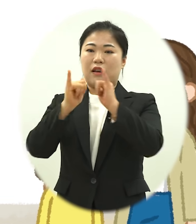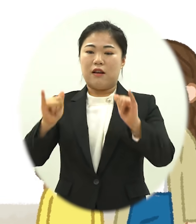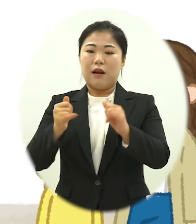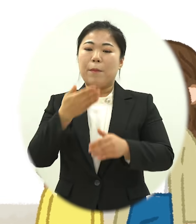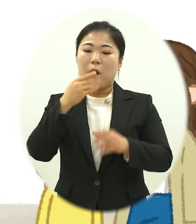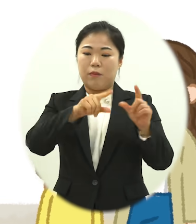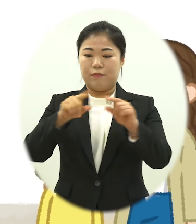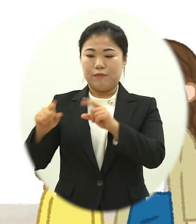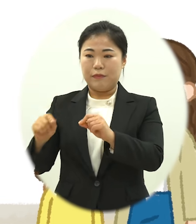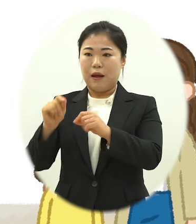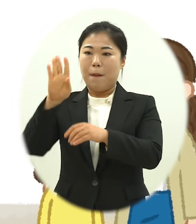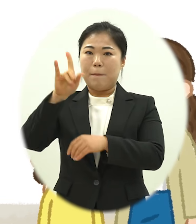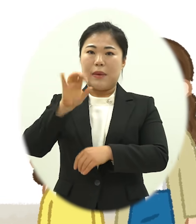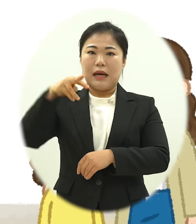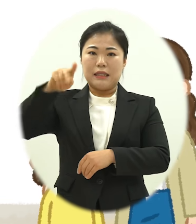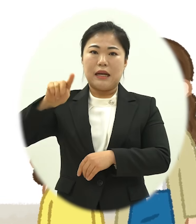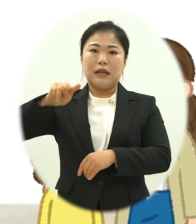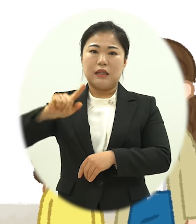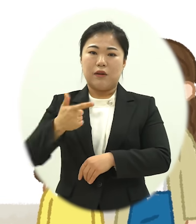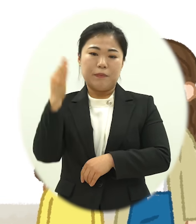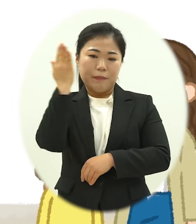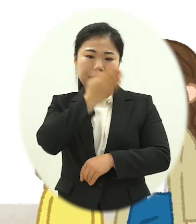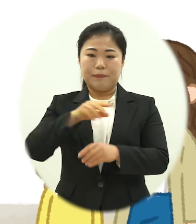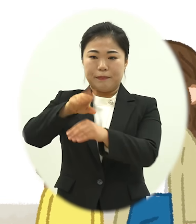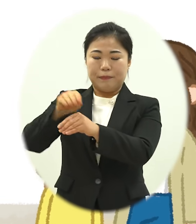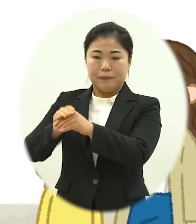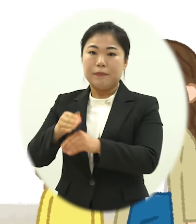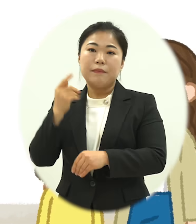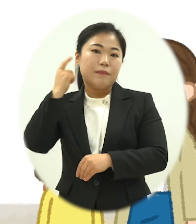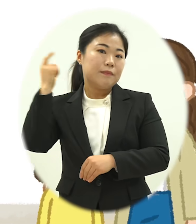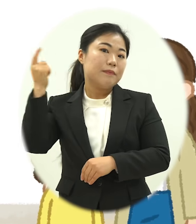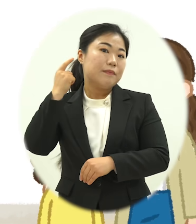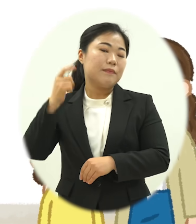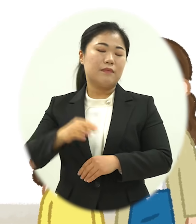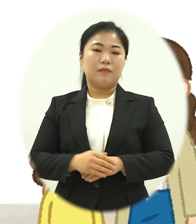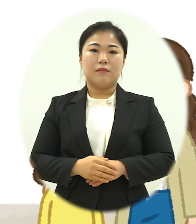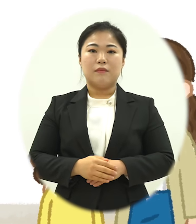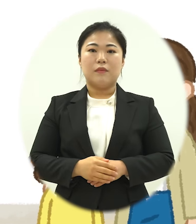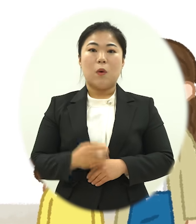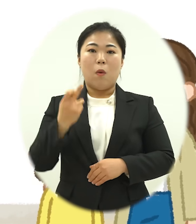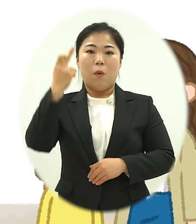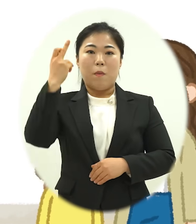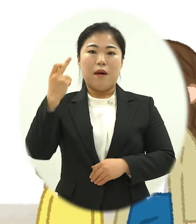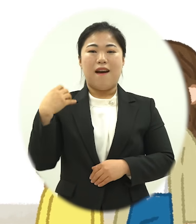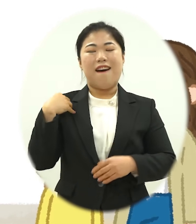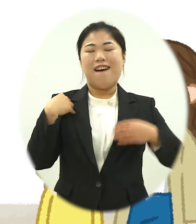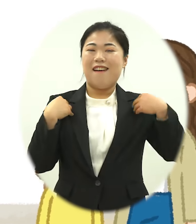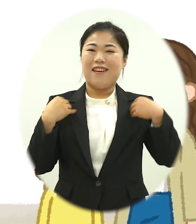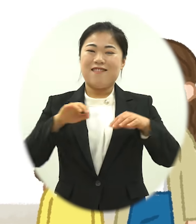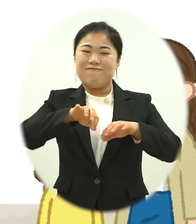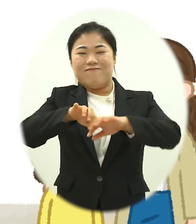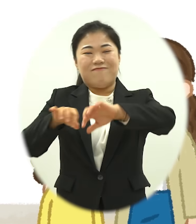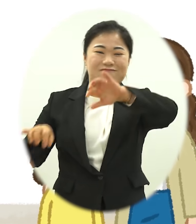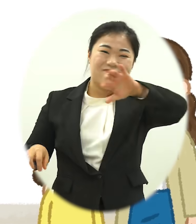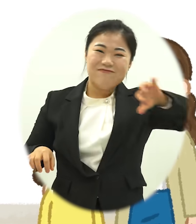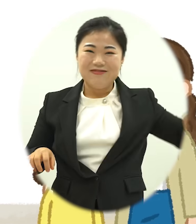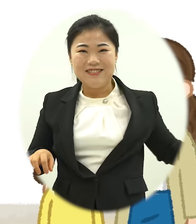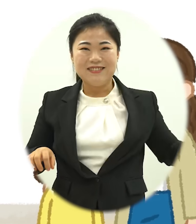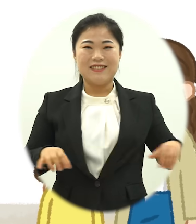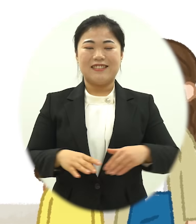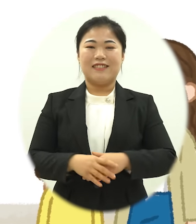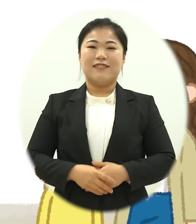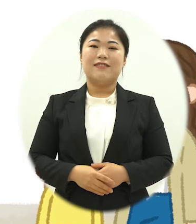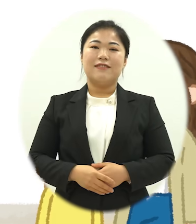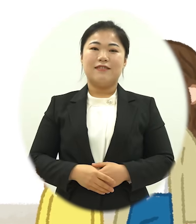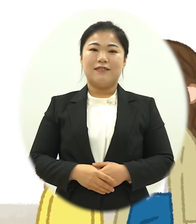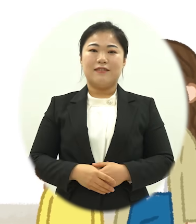먹는 음식에도 방사선으로 살긴 한다고 들었어요 오빠가 어깨를 으쓱거리며 투